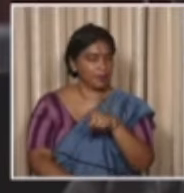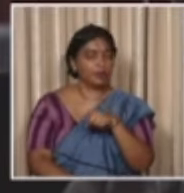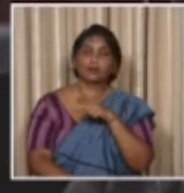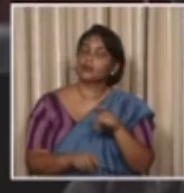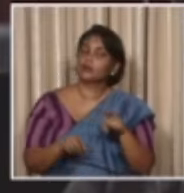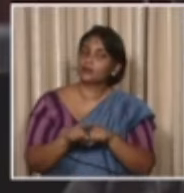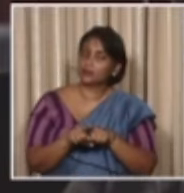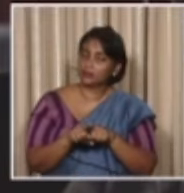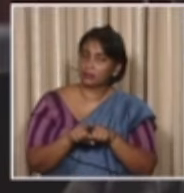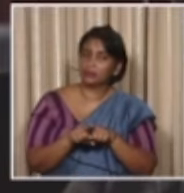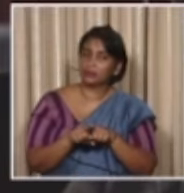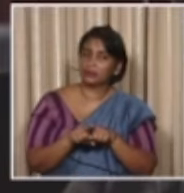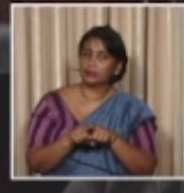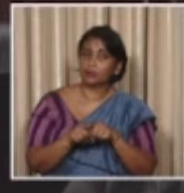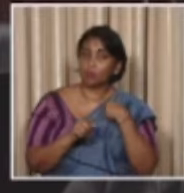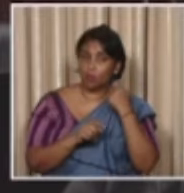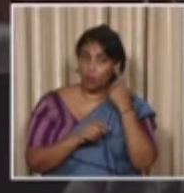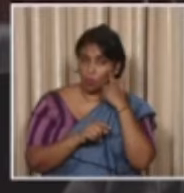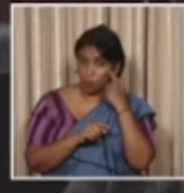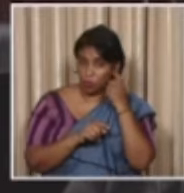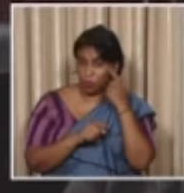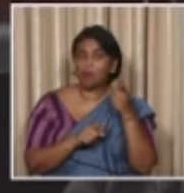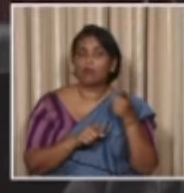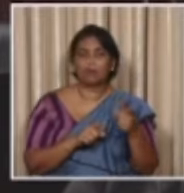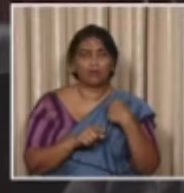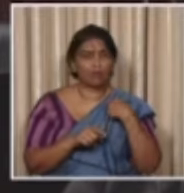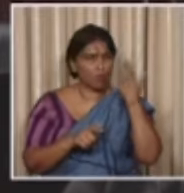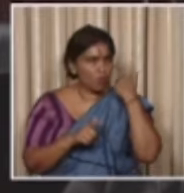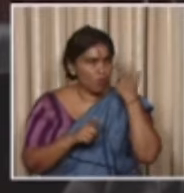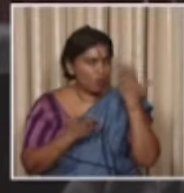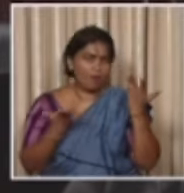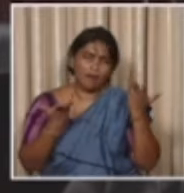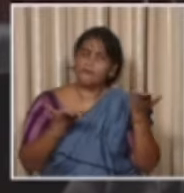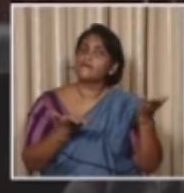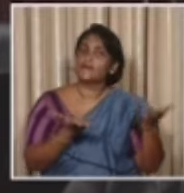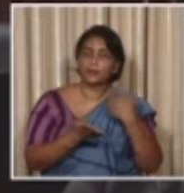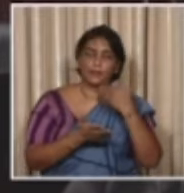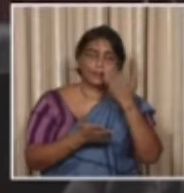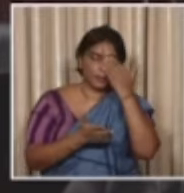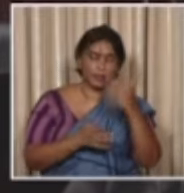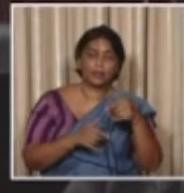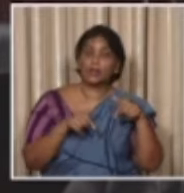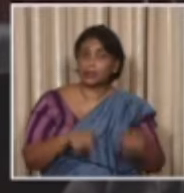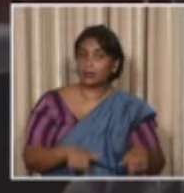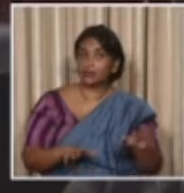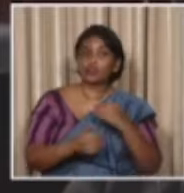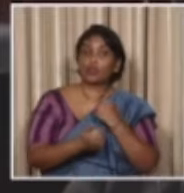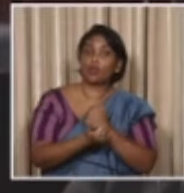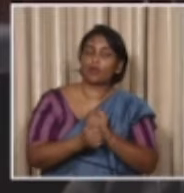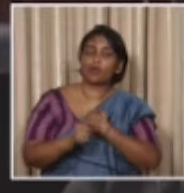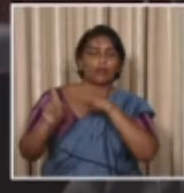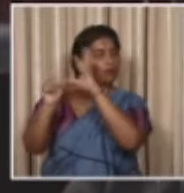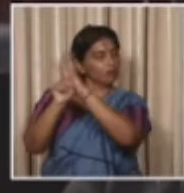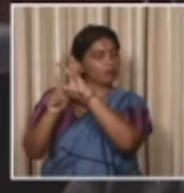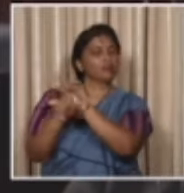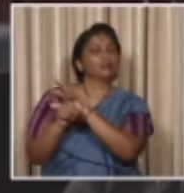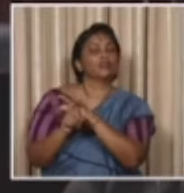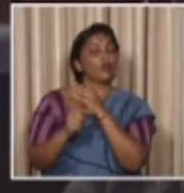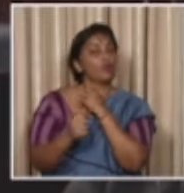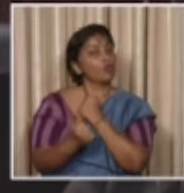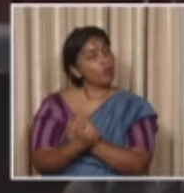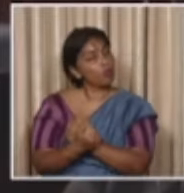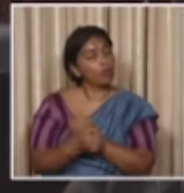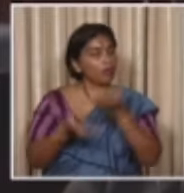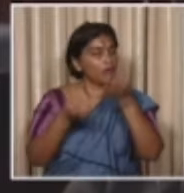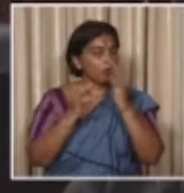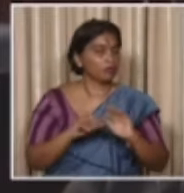නිසා දන්න කෙනෙක් ඉන්නවා නම් දන්න දෙයක් තියෙනවා නම් කරුණාකර මෙතන නෙවෙයි පොලිසියට ලබා දෙන්න. පොලිසිය